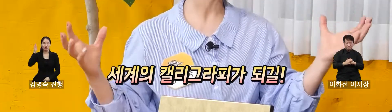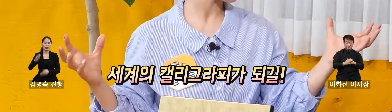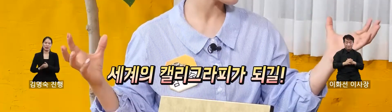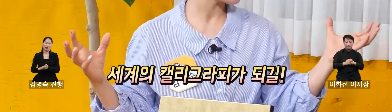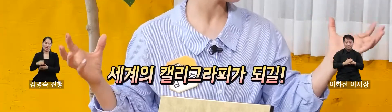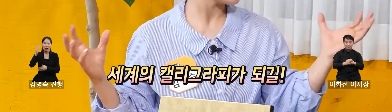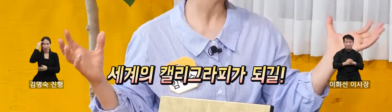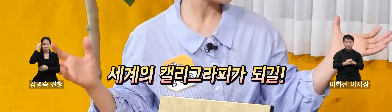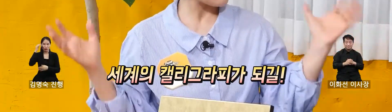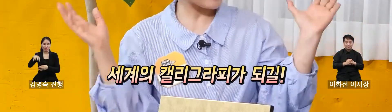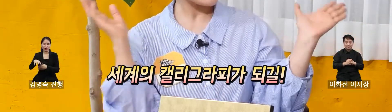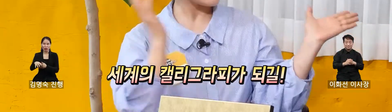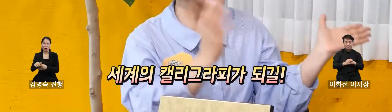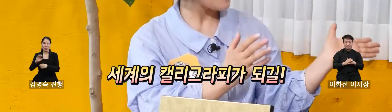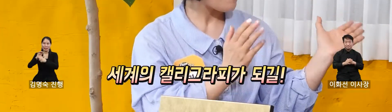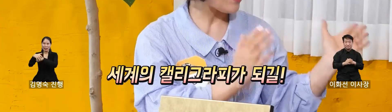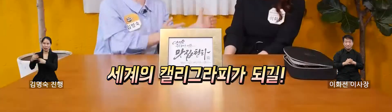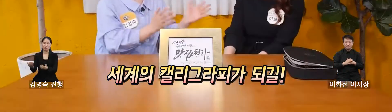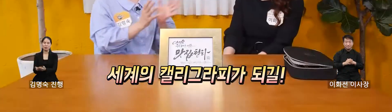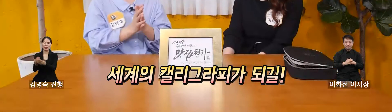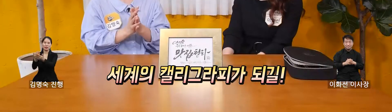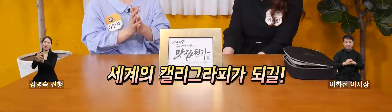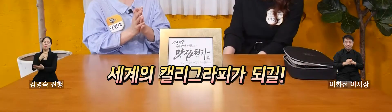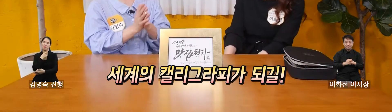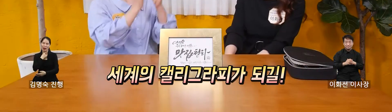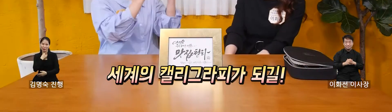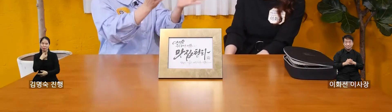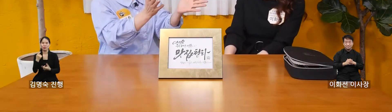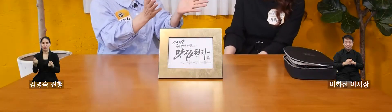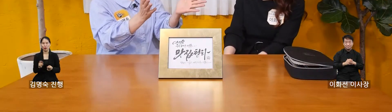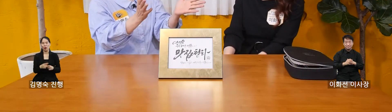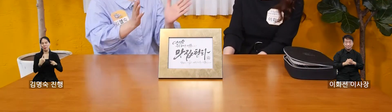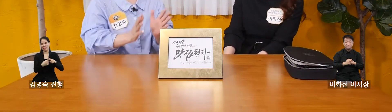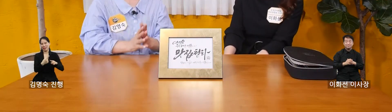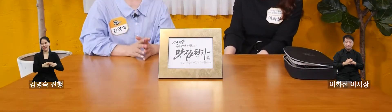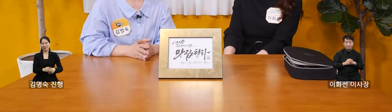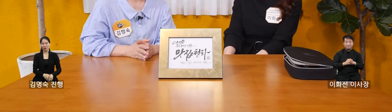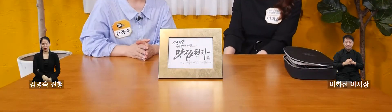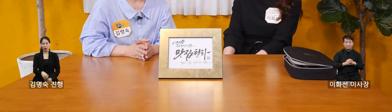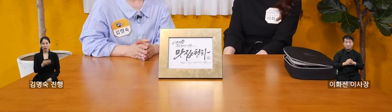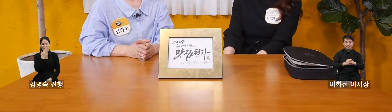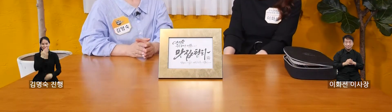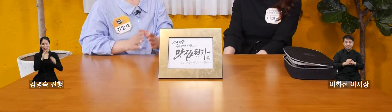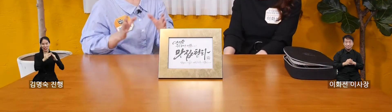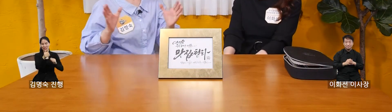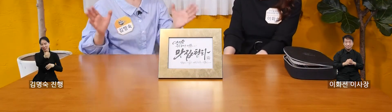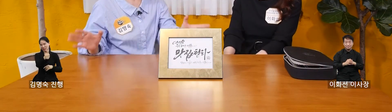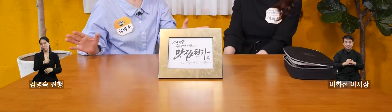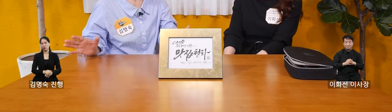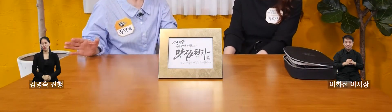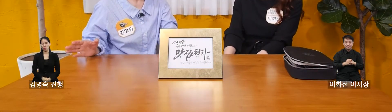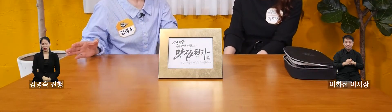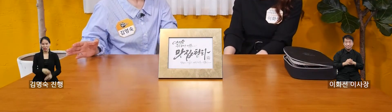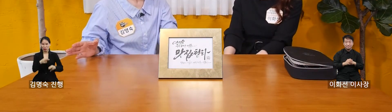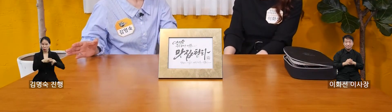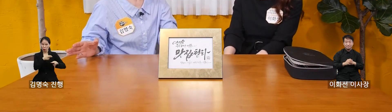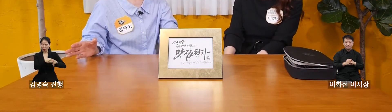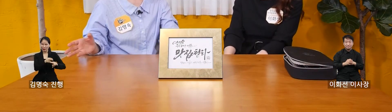네, 세계적인 캘리그라피가 네. 되길 바라는 마음과 네. 마찬가지로 사장님도 이